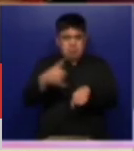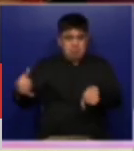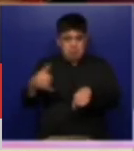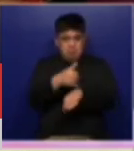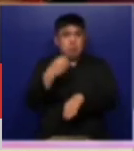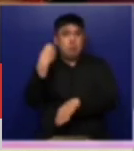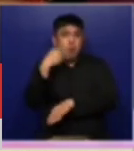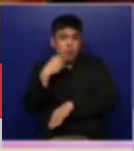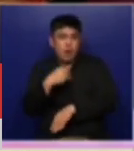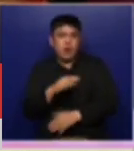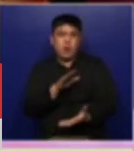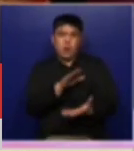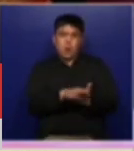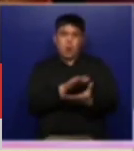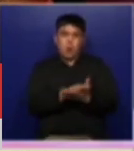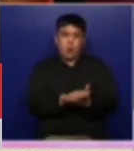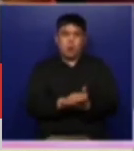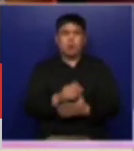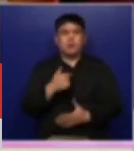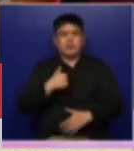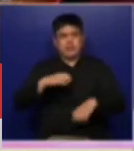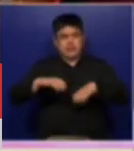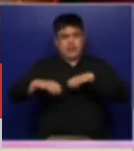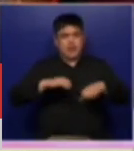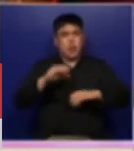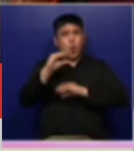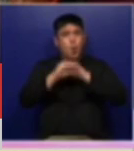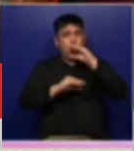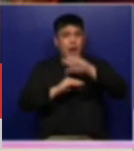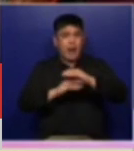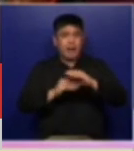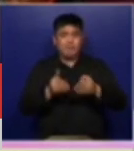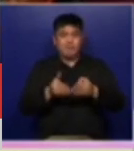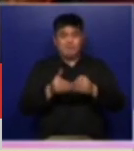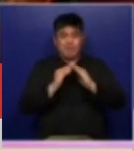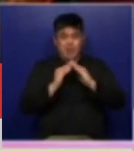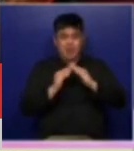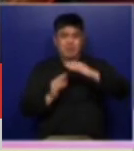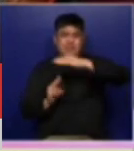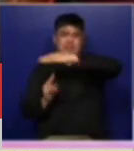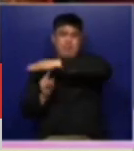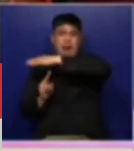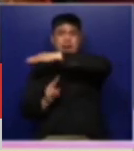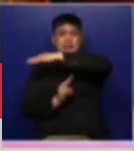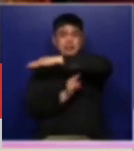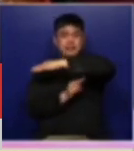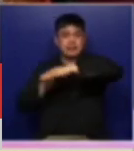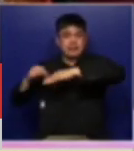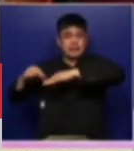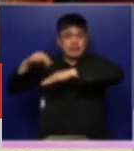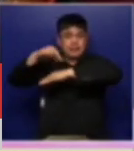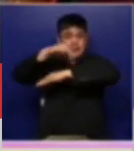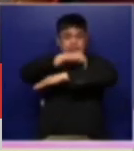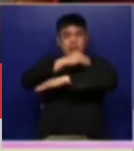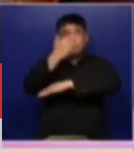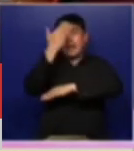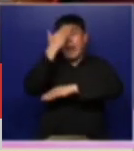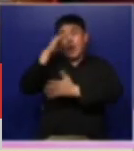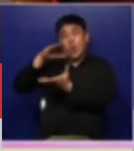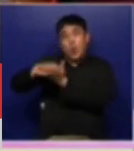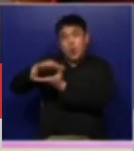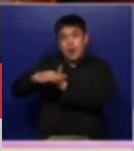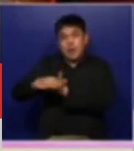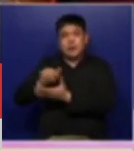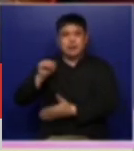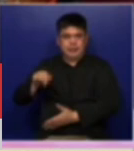โรงเรียนหนองหานวิทยาจึงได้จัดโครงการสร้างการก่อสร้างสะพานลอยข้ามถนนหน้าโรงเรียนหนองหานวิท